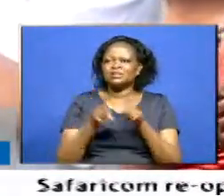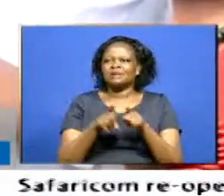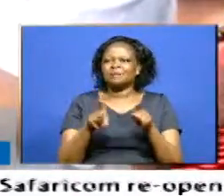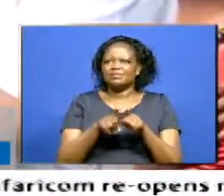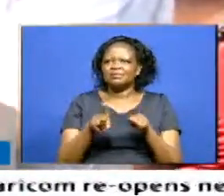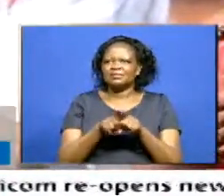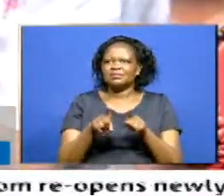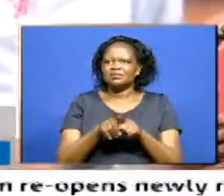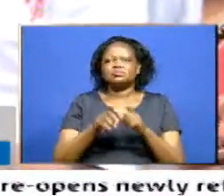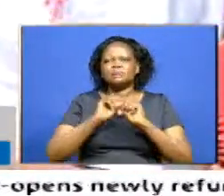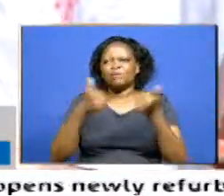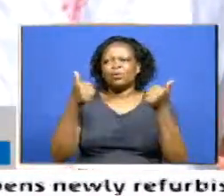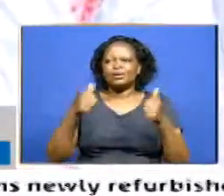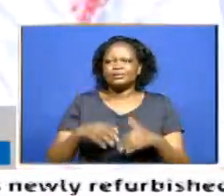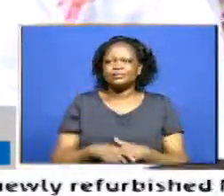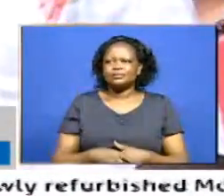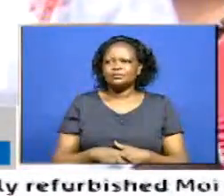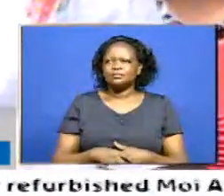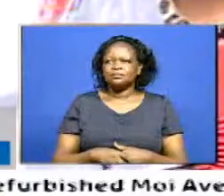Sawa?